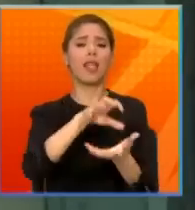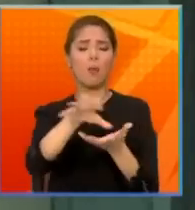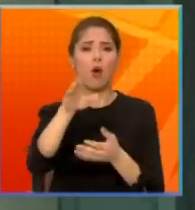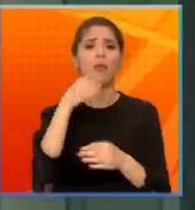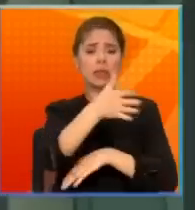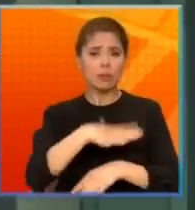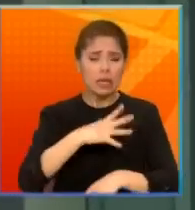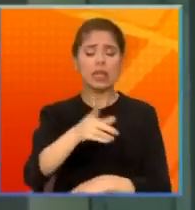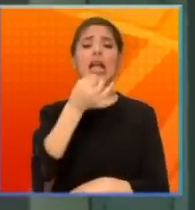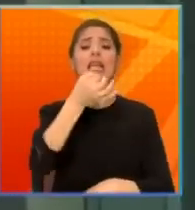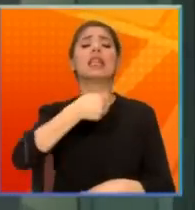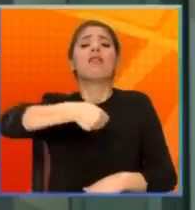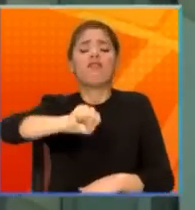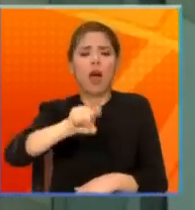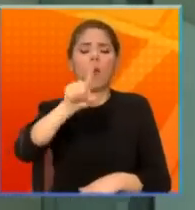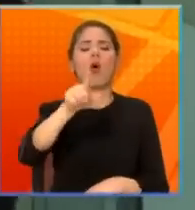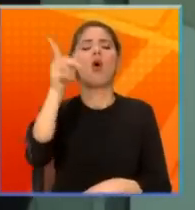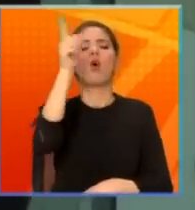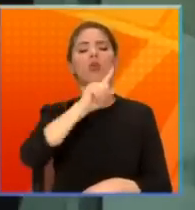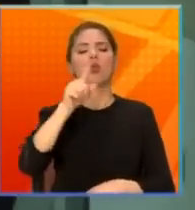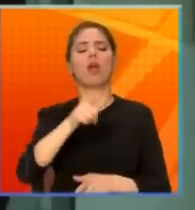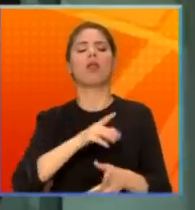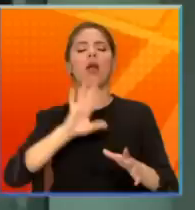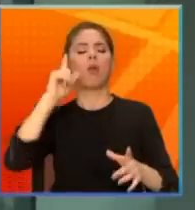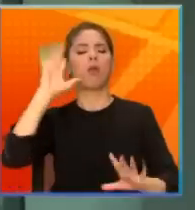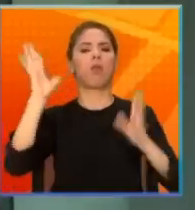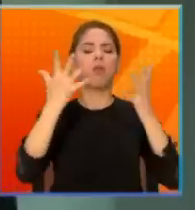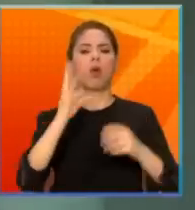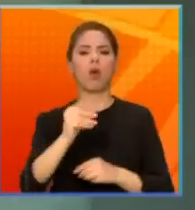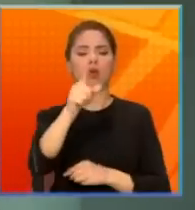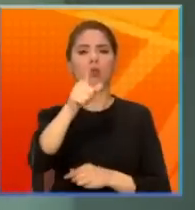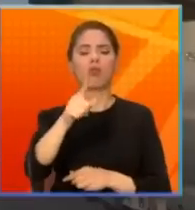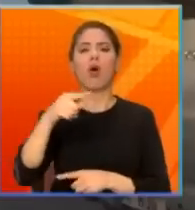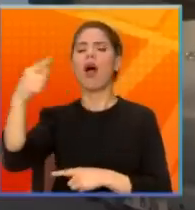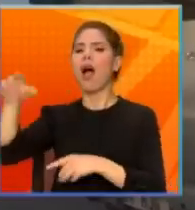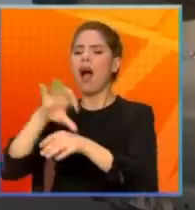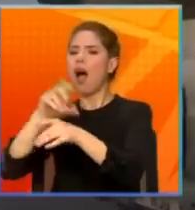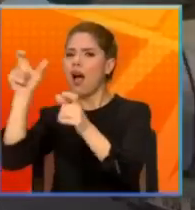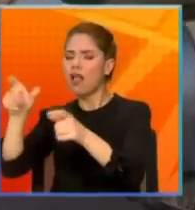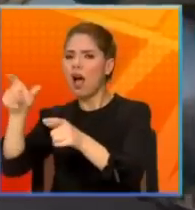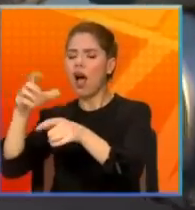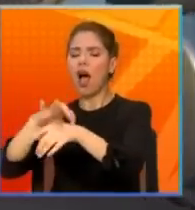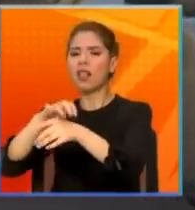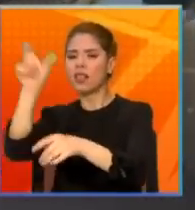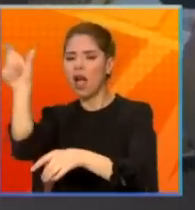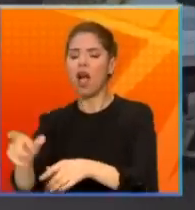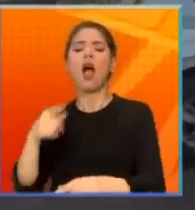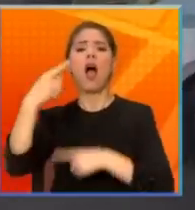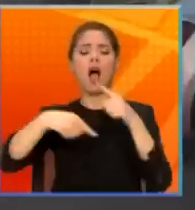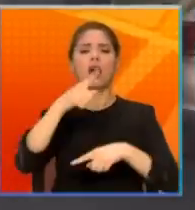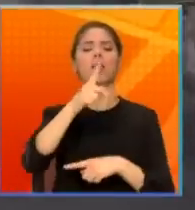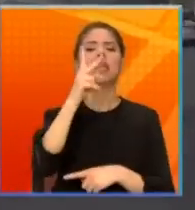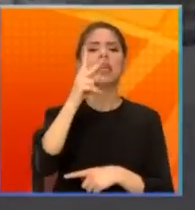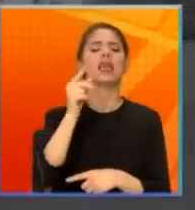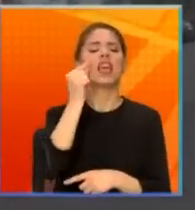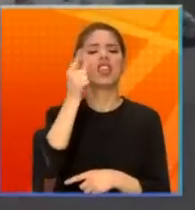istedi. İzin çıkmayınca dehşet saçtı. Gözü dönmüş hasta yakını iki güvenlik görevlisini bıçakladı. Akıl almaz olay